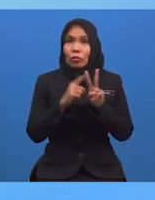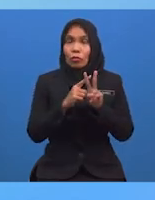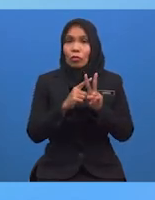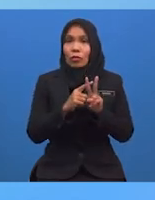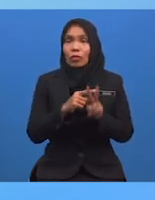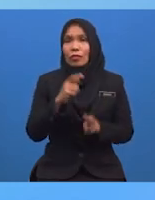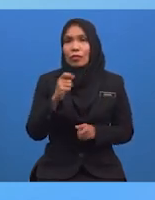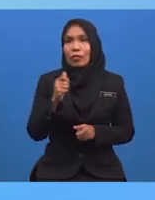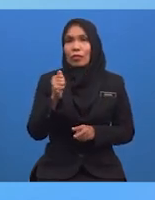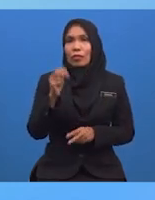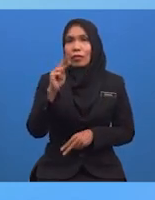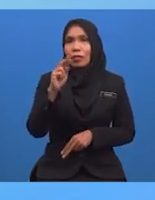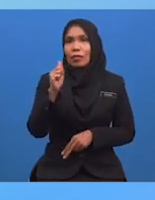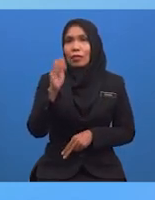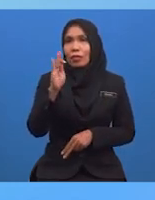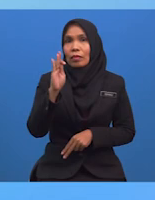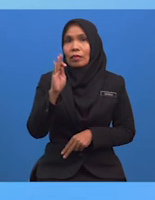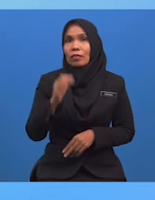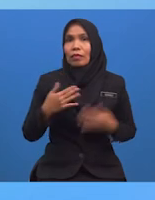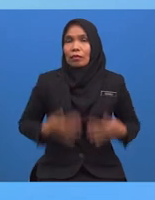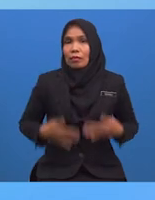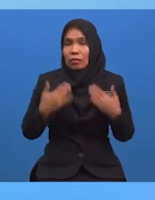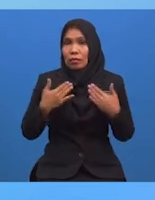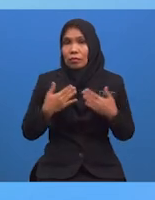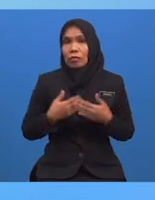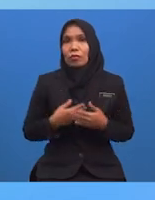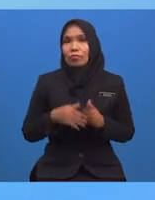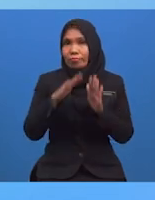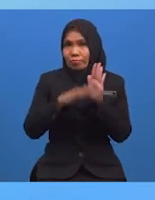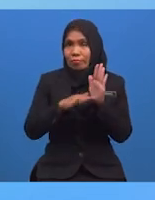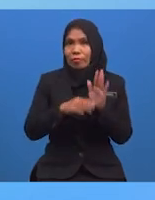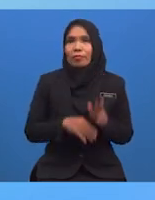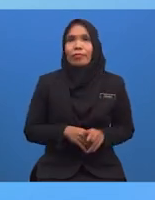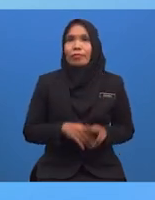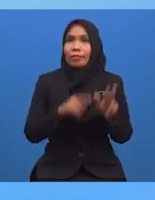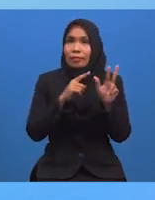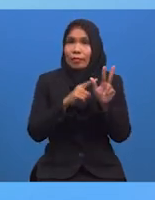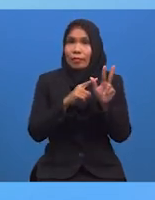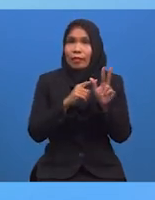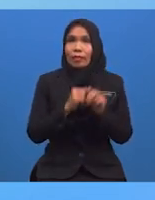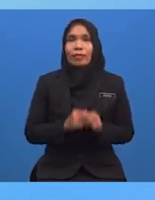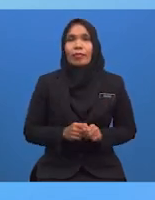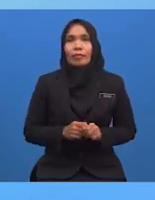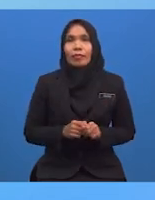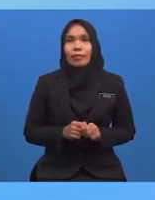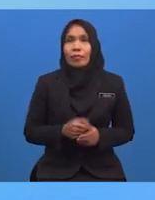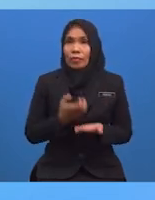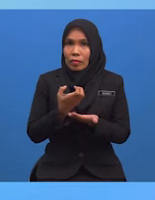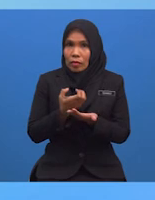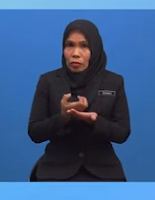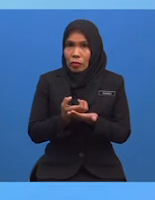merosot. Ketiga, bagi pertumbuhan ekonomi, inflasi melampau